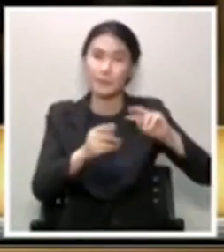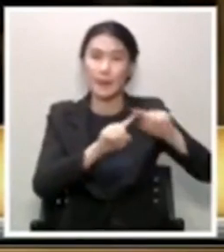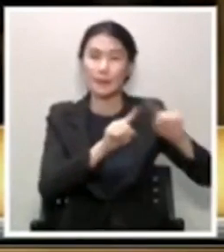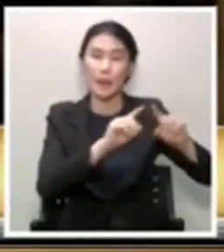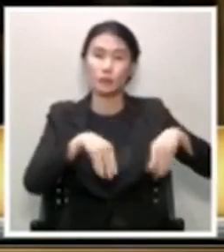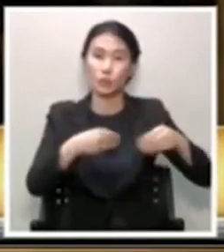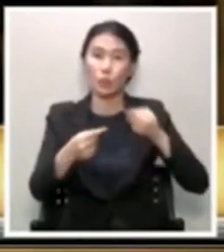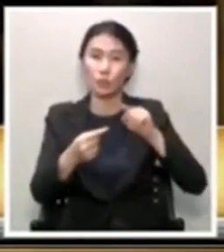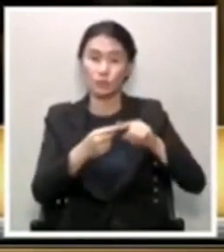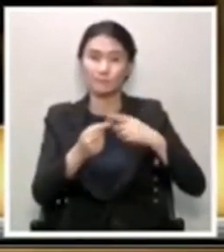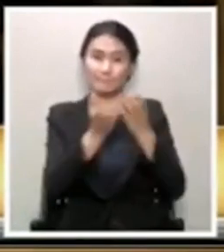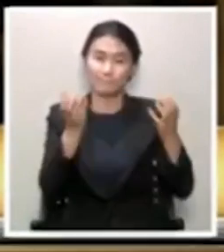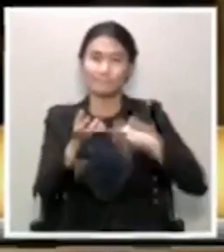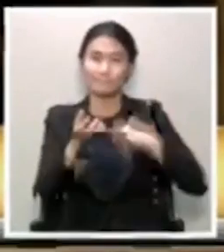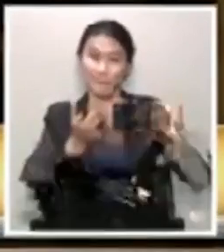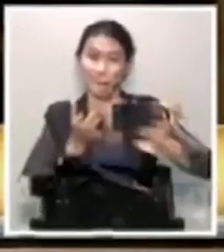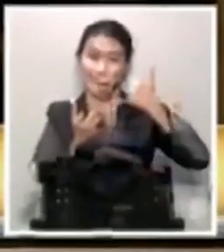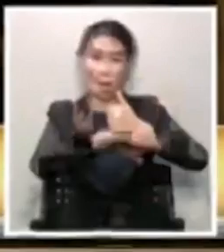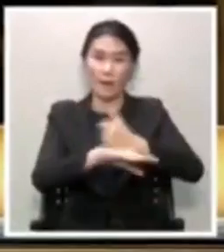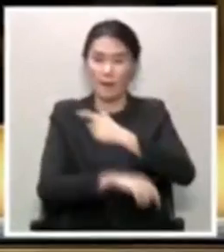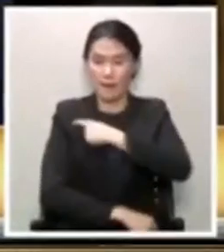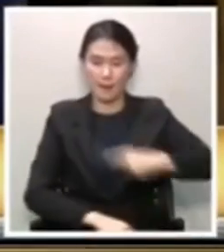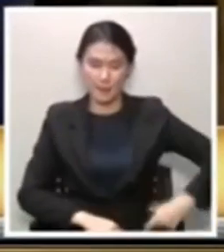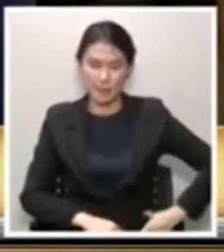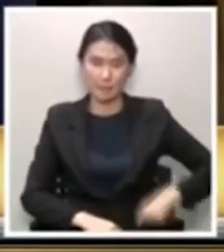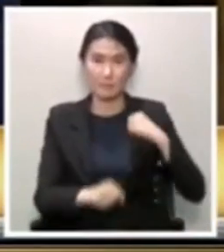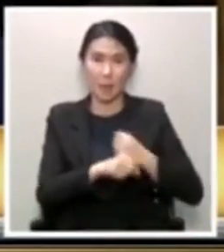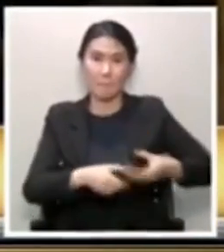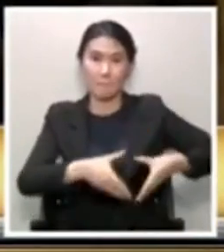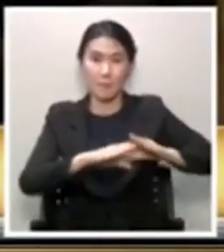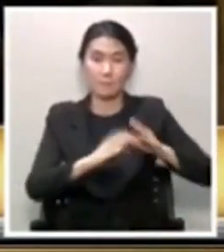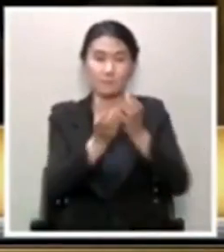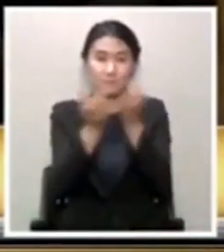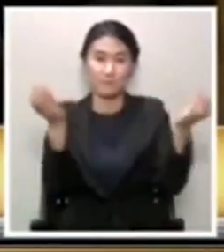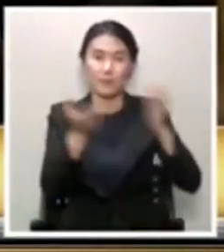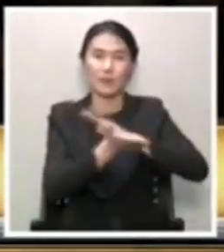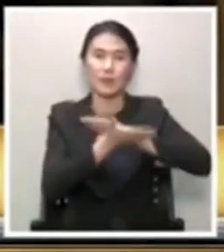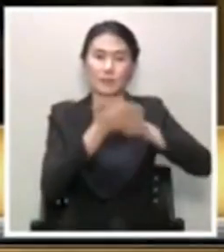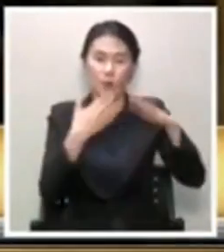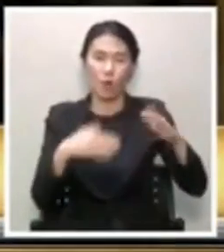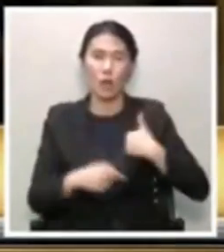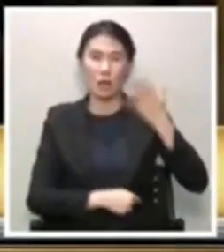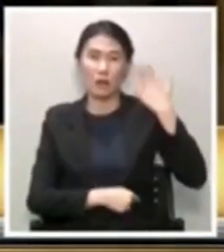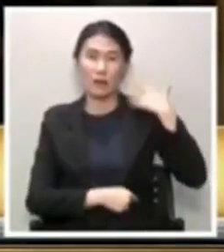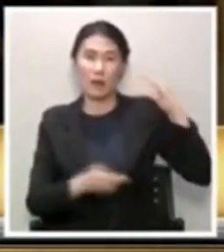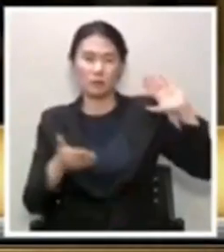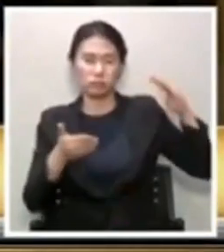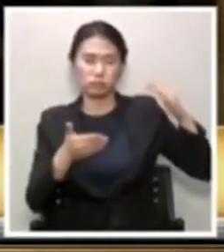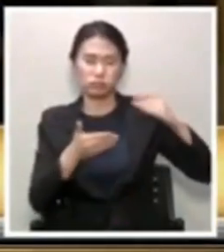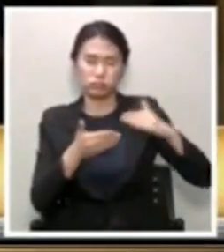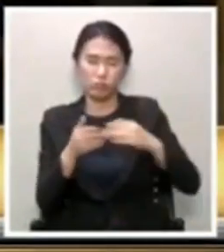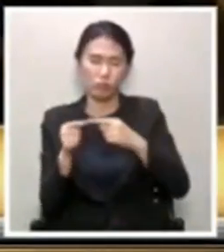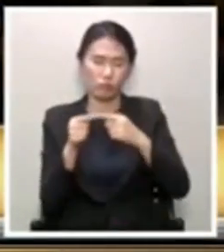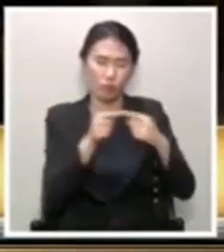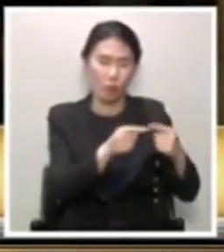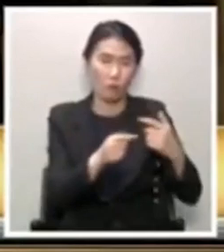ตยอันมีพระมหากษัตริย์ทรงเป็นประมุขรัฐธรรมนูญขึ้นมาได้สำเร็จจากวันนั้นเราก็มีรัฐธรรมนูญต่อเนื่องกันมาหลายฉบับจนวันนี้รวม